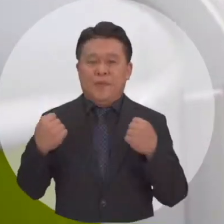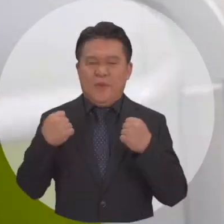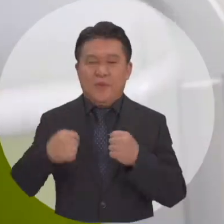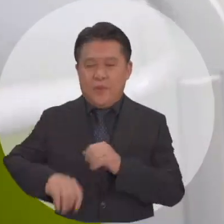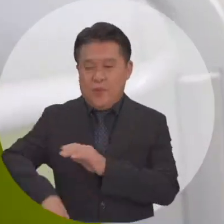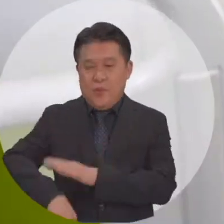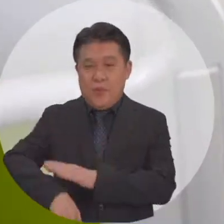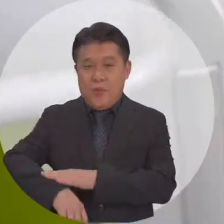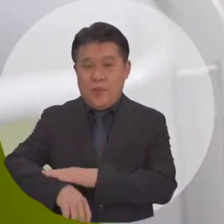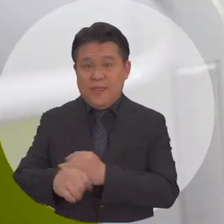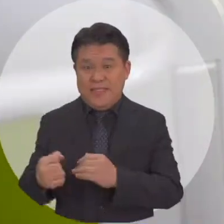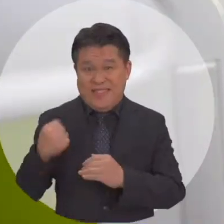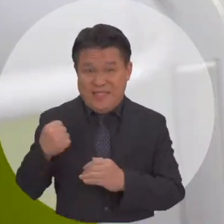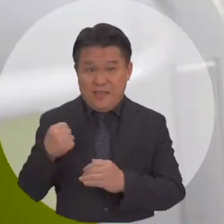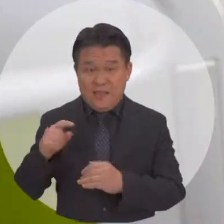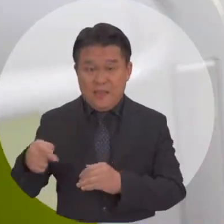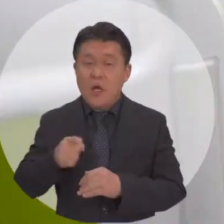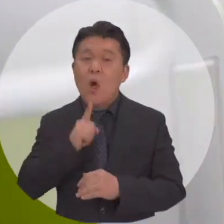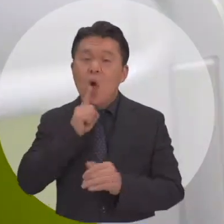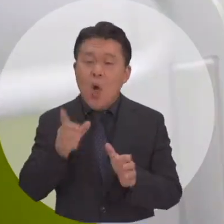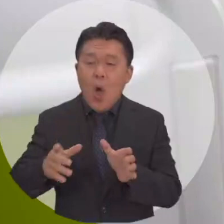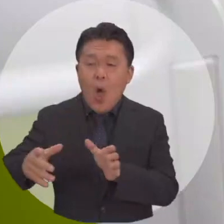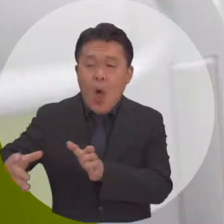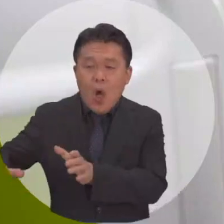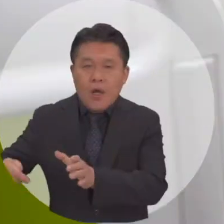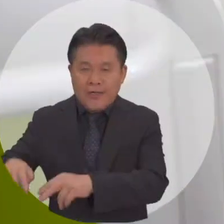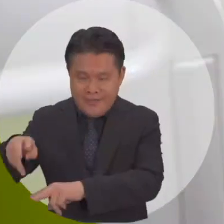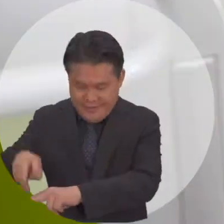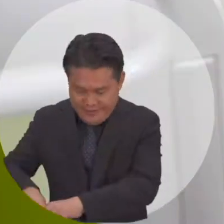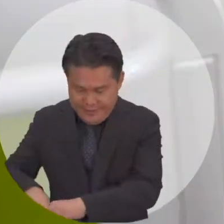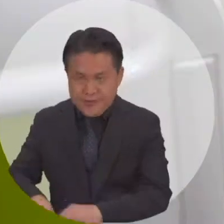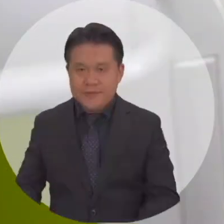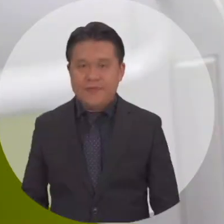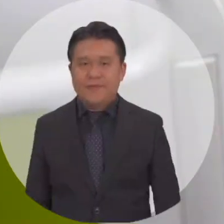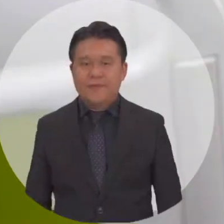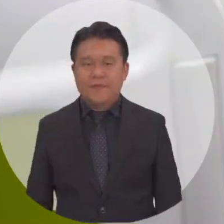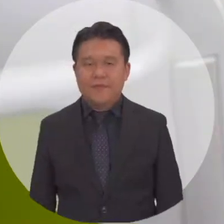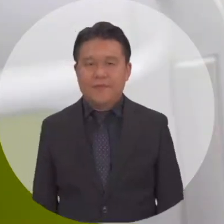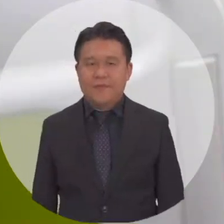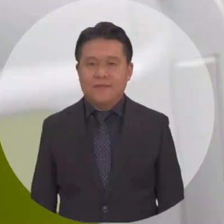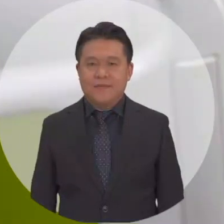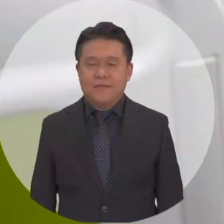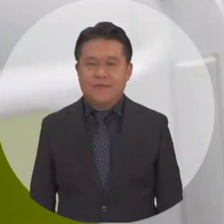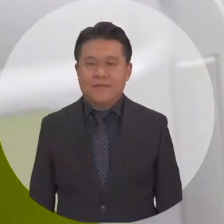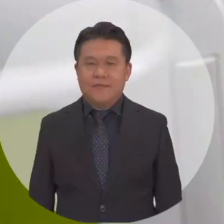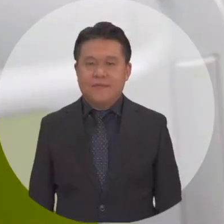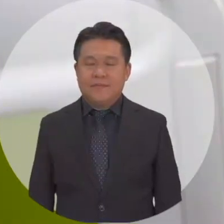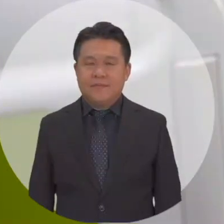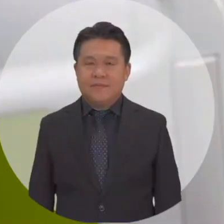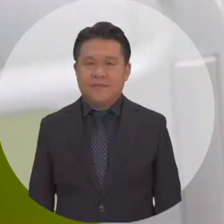펴면서 건강한 오른쪽 다리에 힘을 주도록 하고 엉덩이를 이동시켜 변기에 앉힙니다.